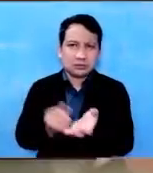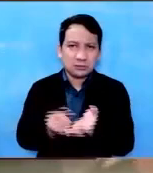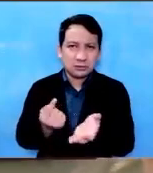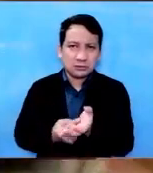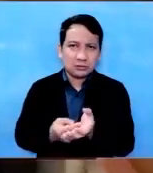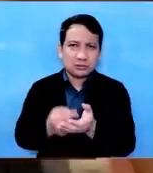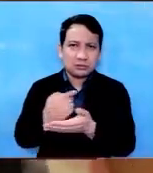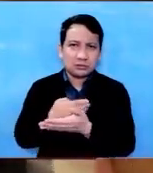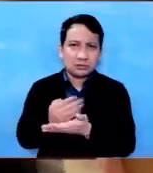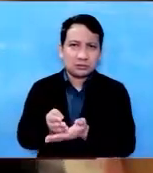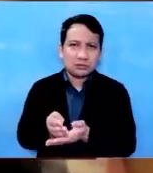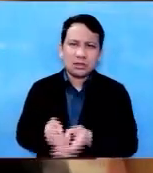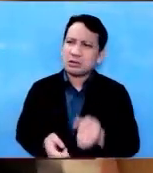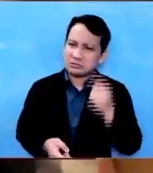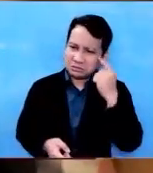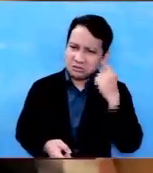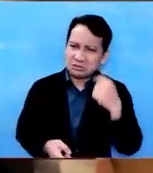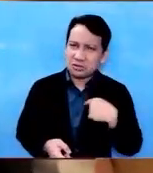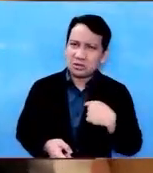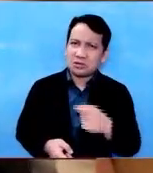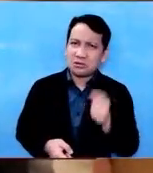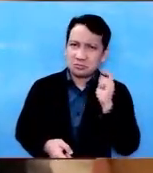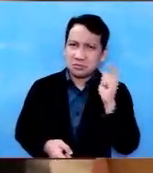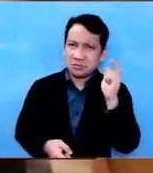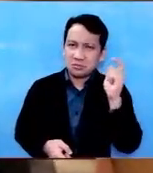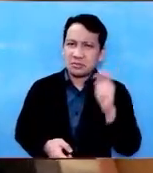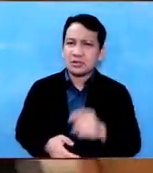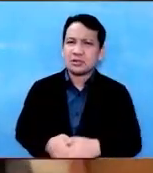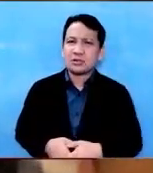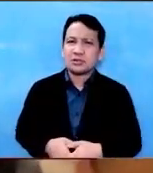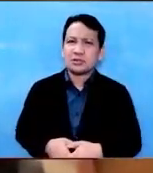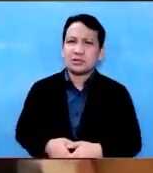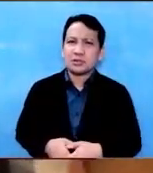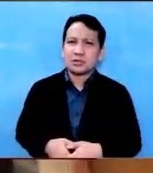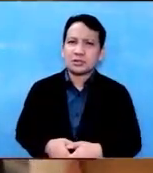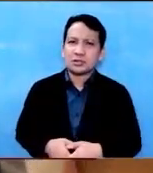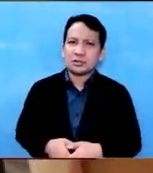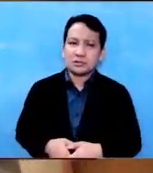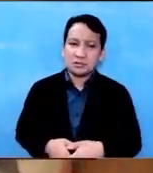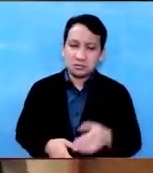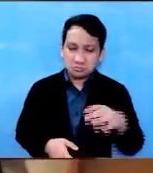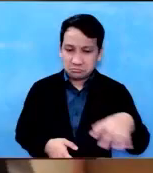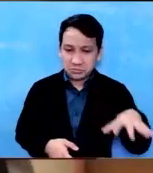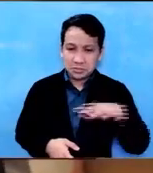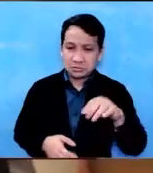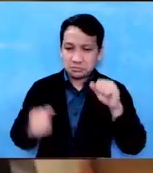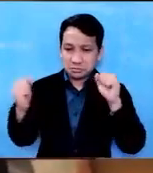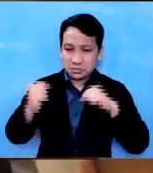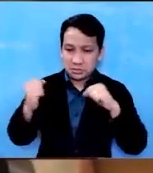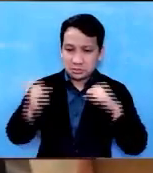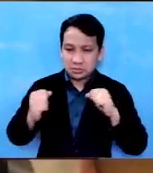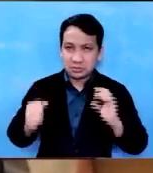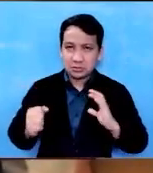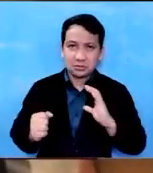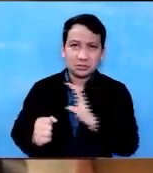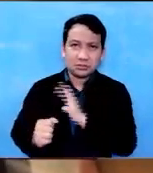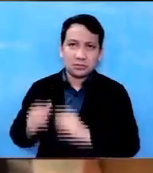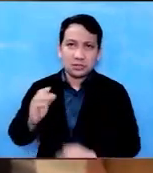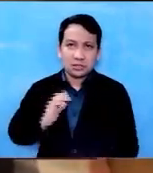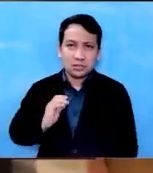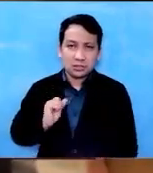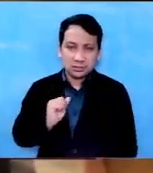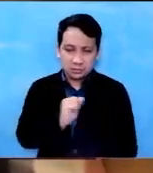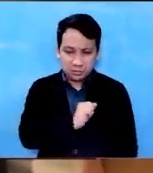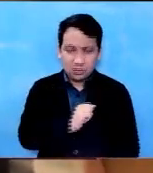ko naman, mabilis na makaka-agree ang House at saka ang Senado dahil meron tayo